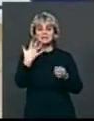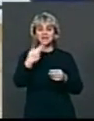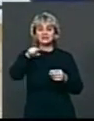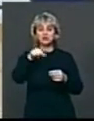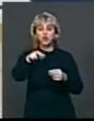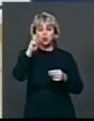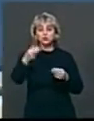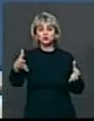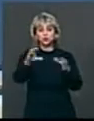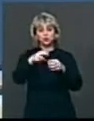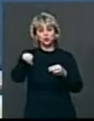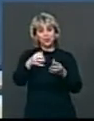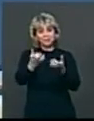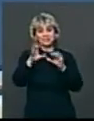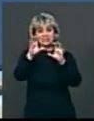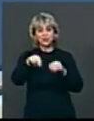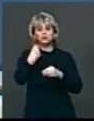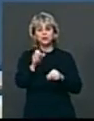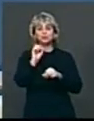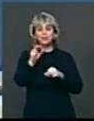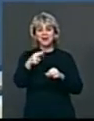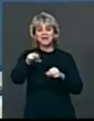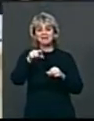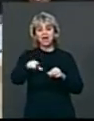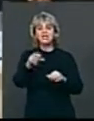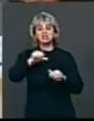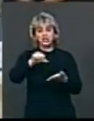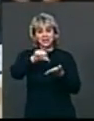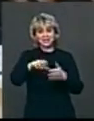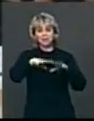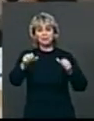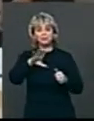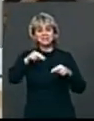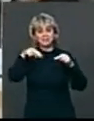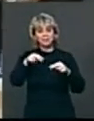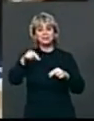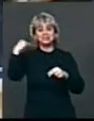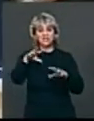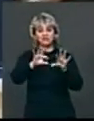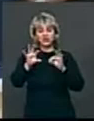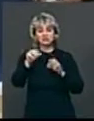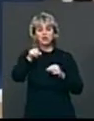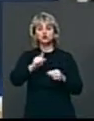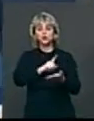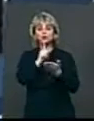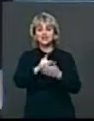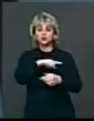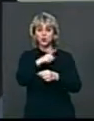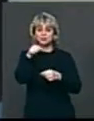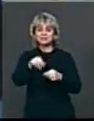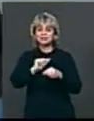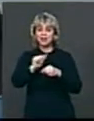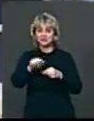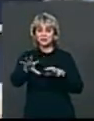декабря Госдума приняла закон, дающий право членам Общественной палаты быть наблюдателями на президентских выборах, что должно усилить